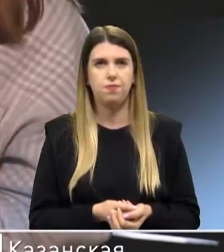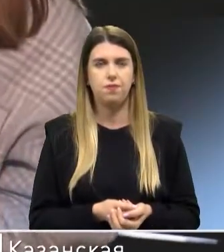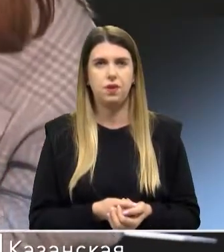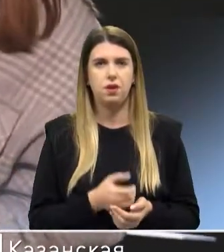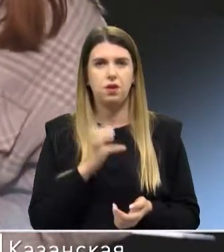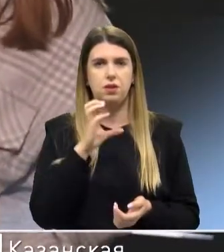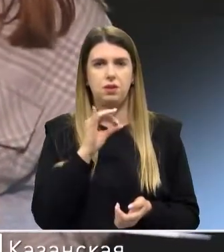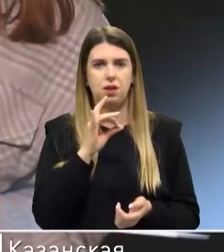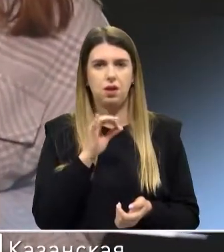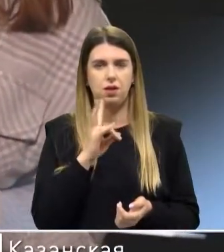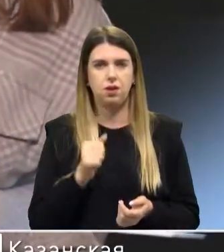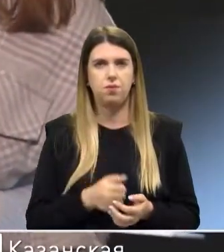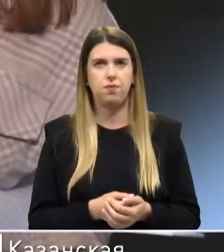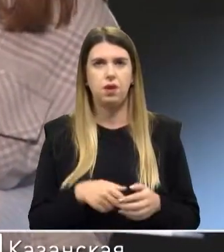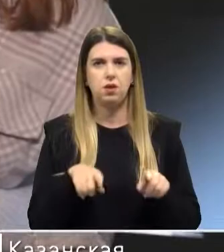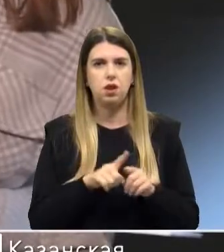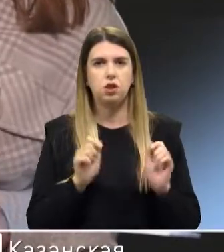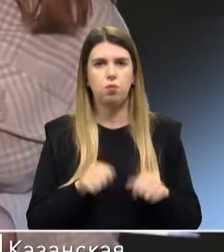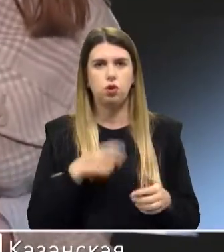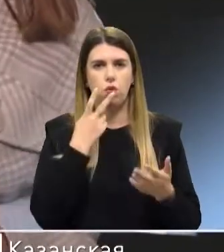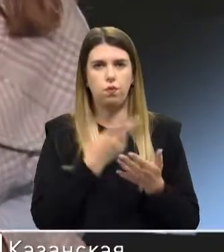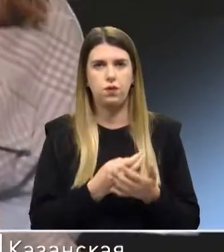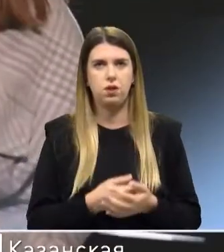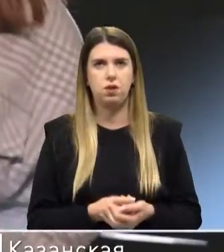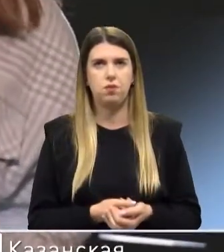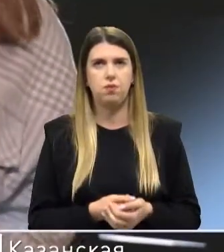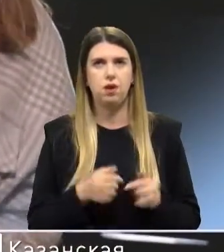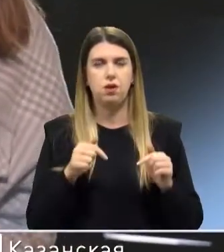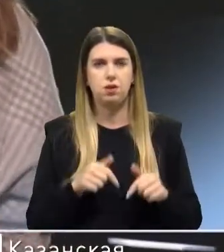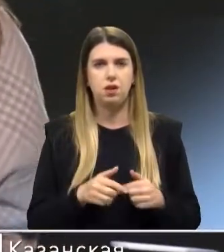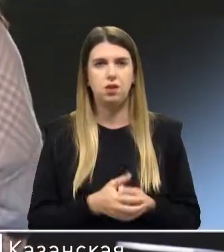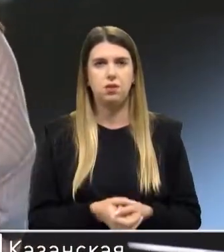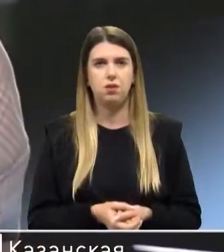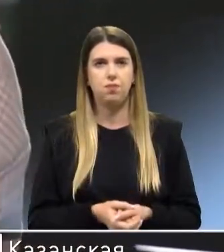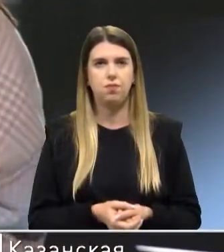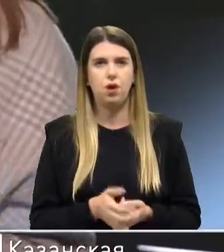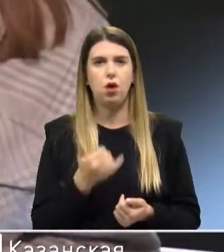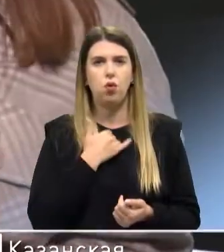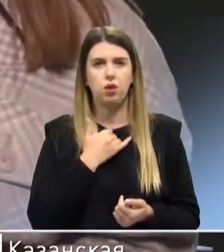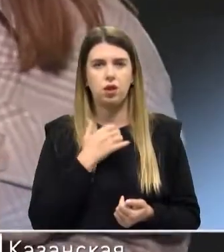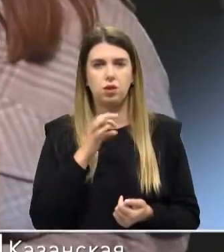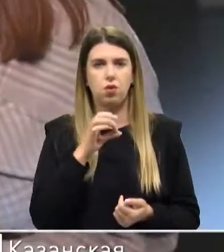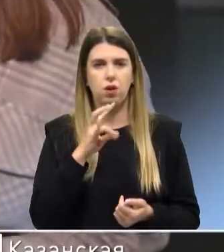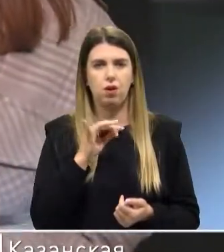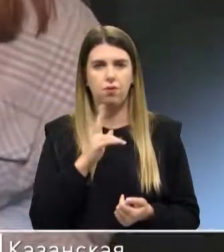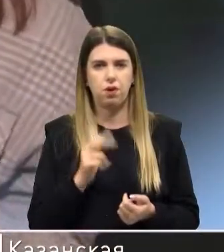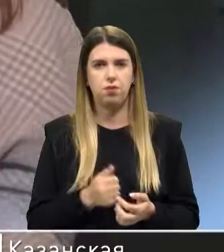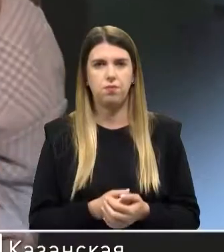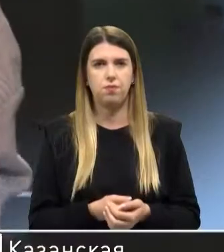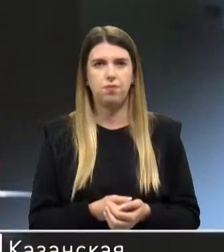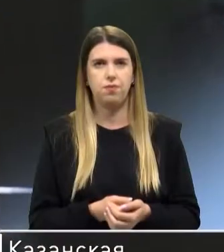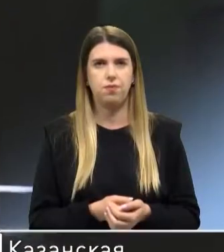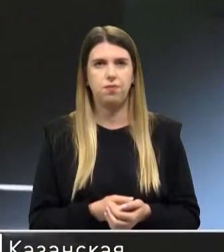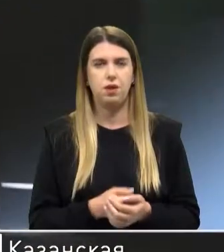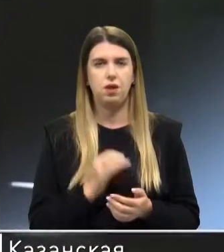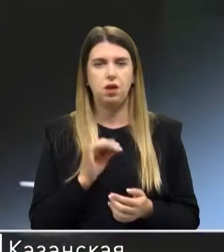сирена, да, сирена. Также мы можем увидеть здесь, да, у нас оливки и